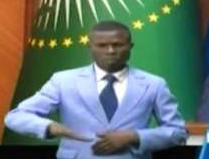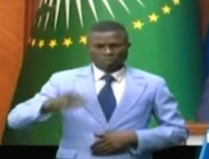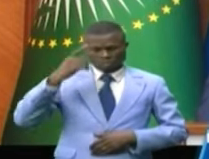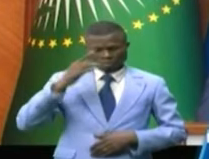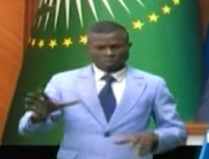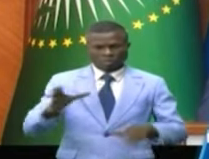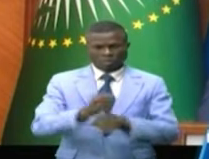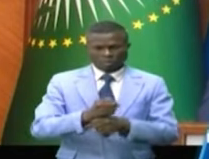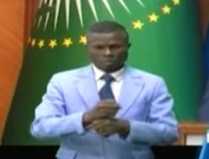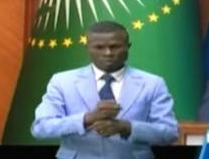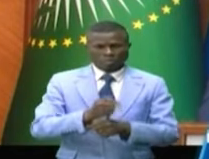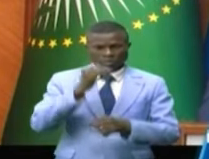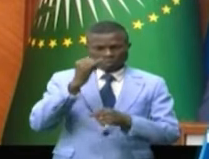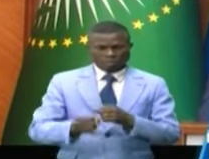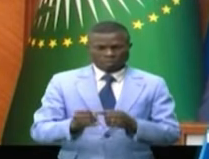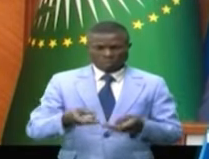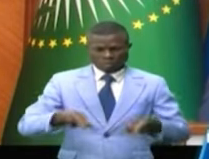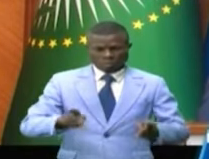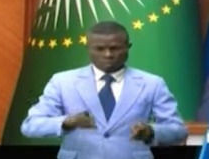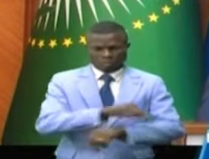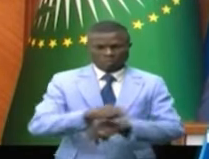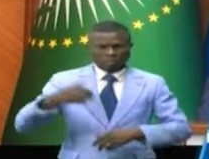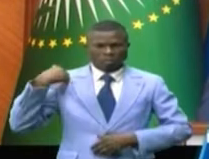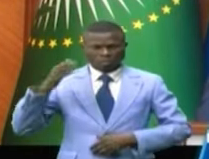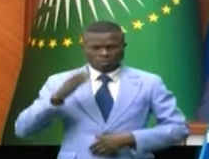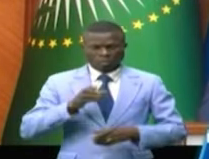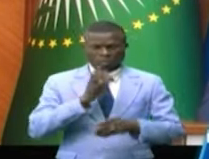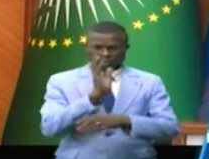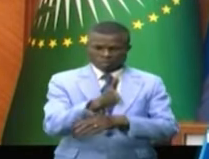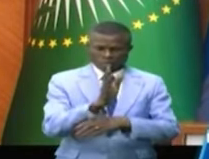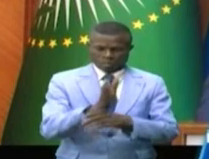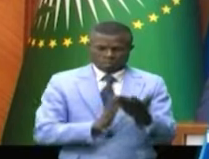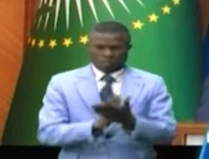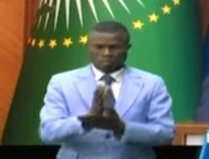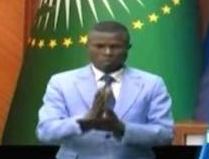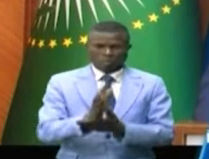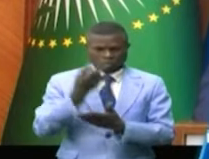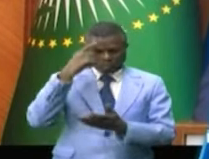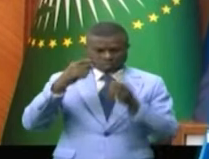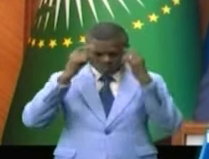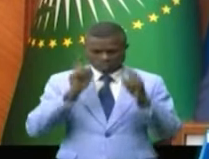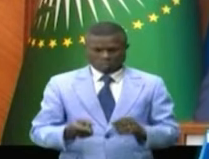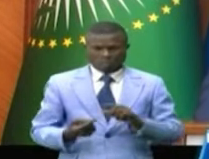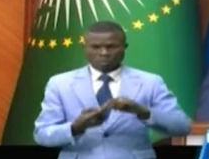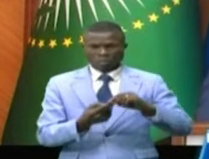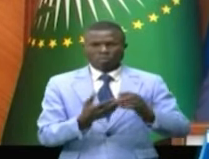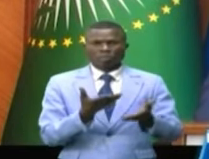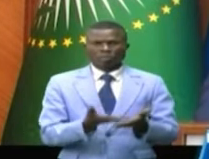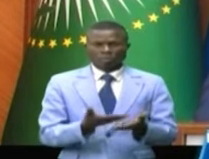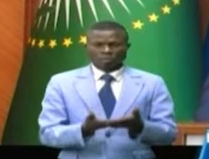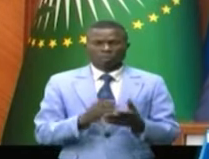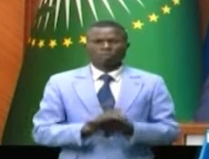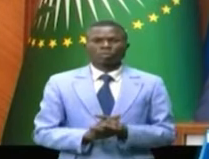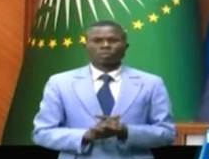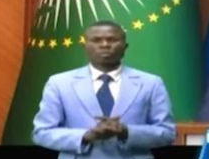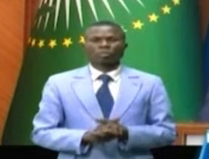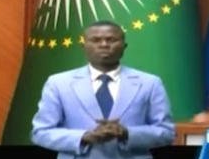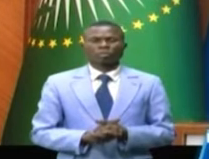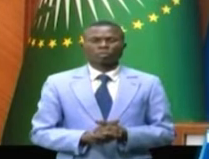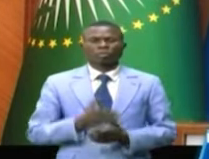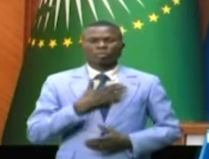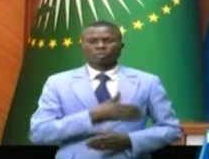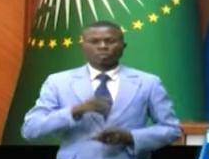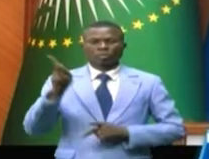conclusions permettent aux institutions de donner une orientation nouvelle à cette mesure exceptionnelle. Mes très